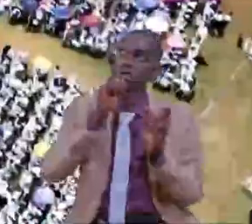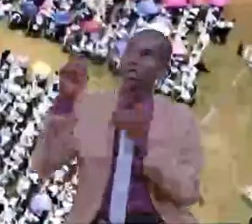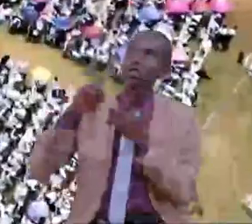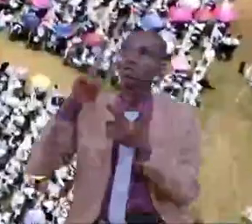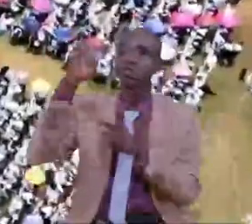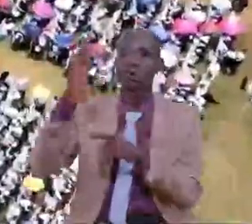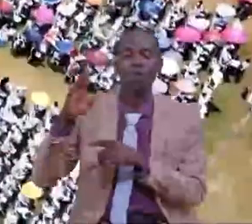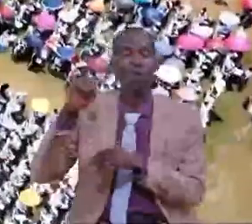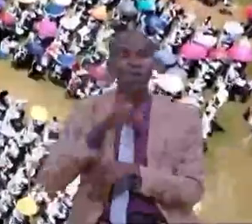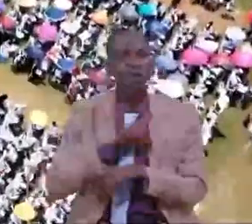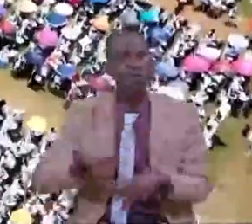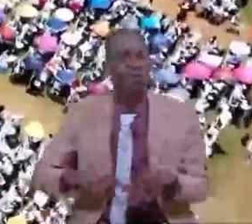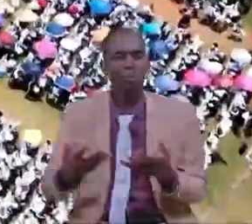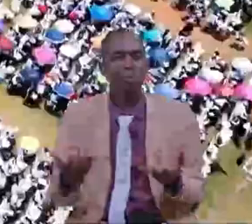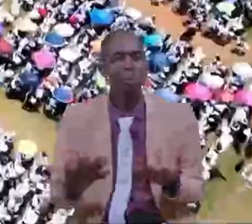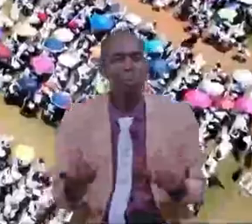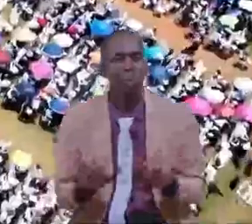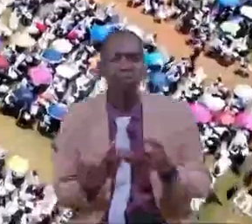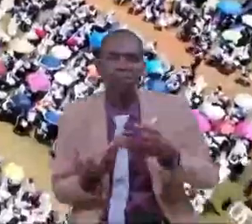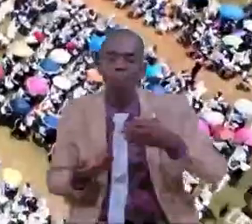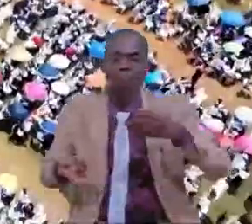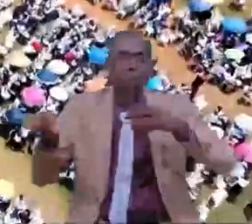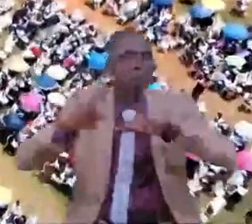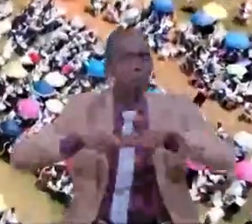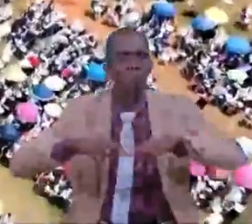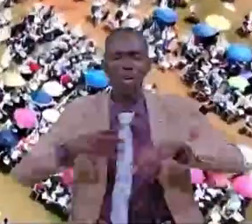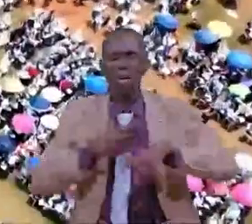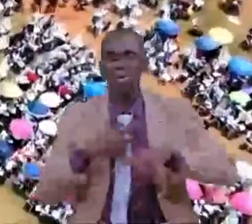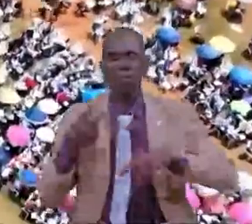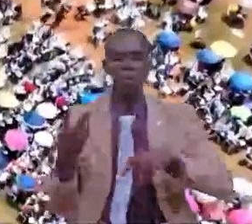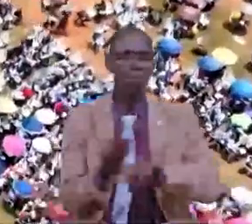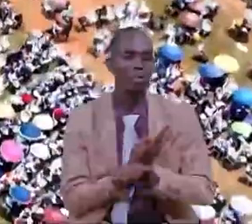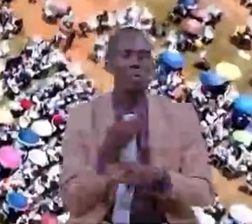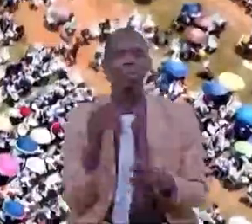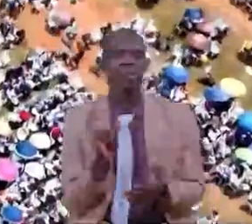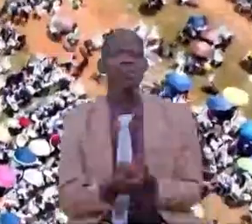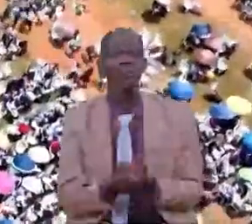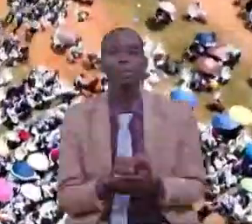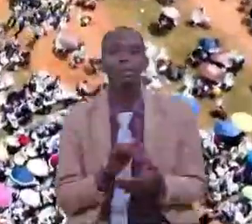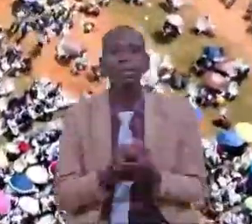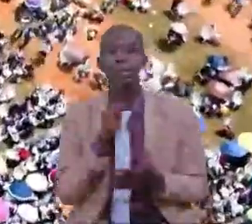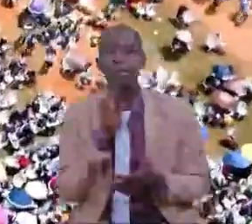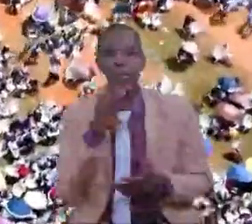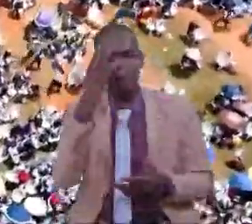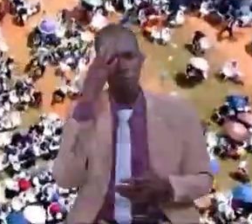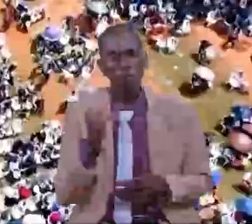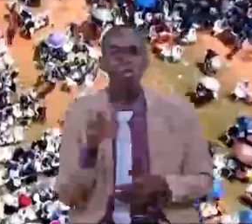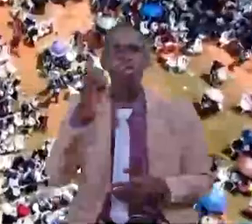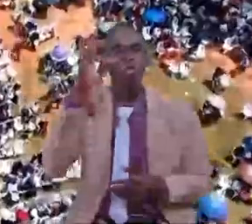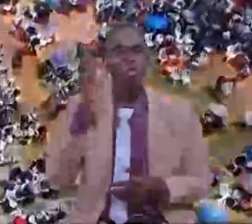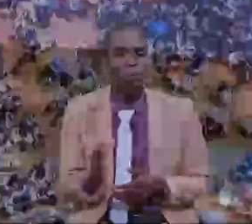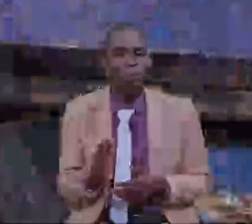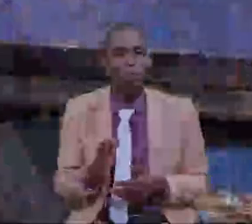au Seigneur, le Seigneur va multiplier cela. Voilà pourquoi Dieu avait